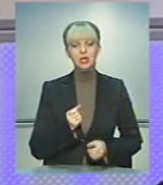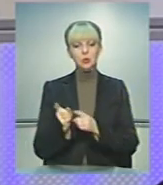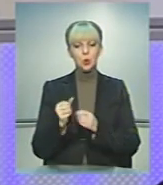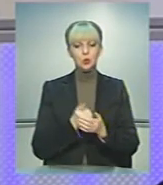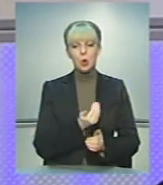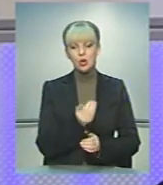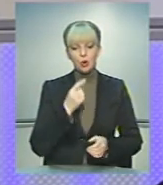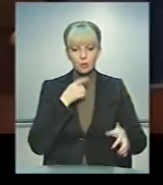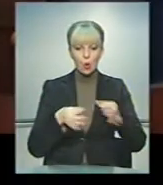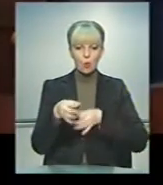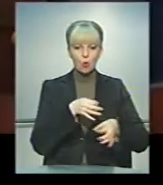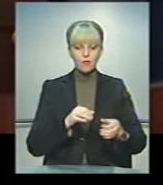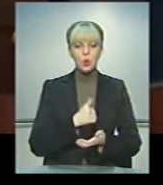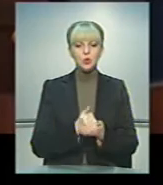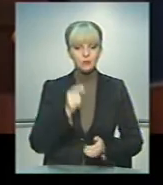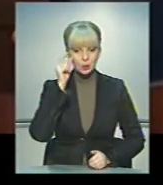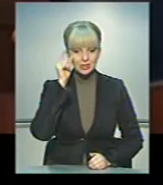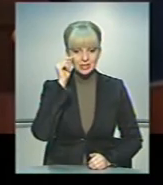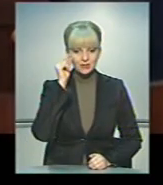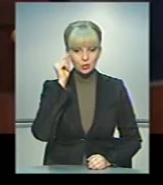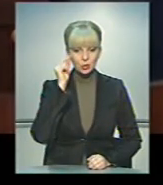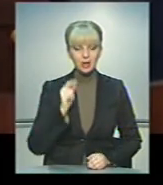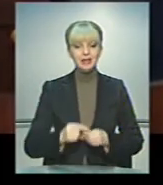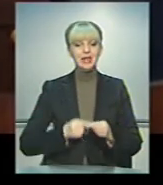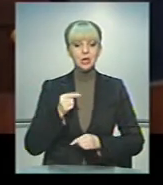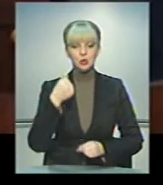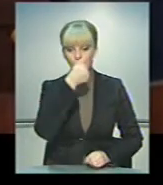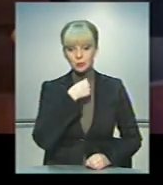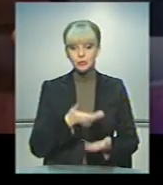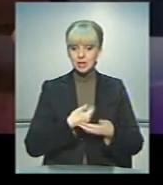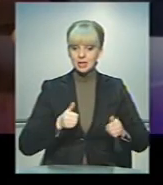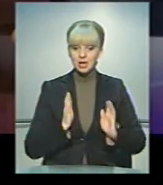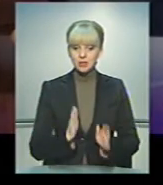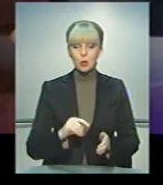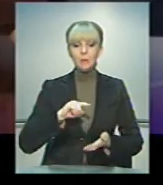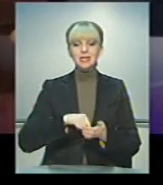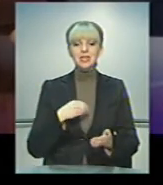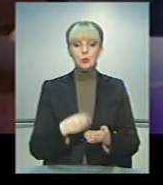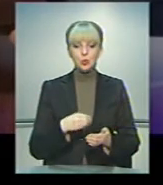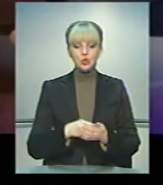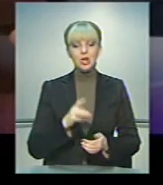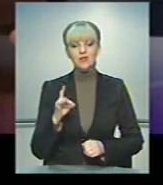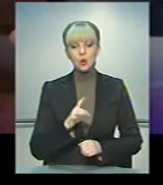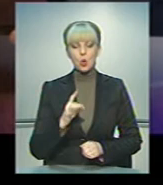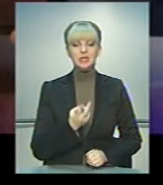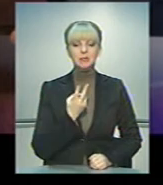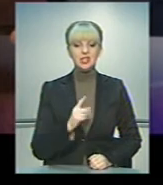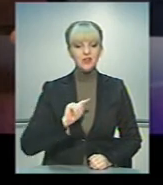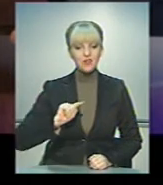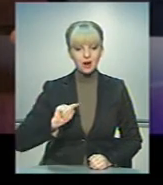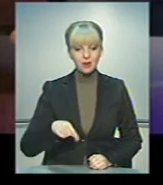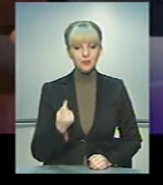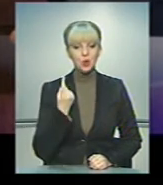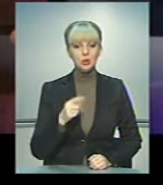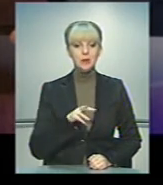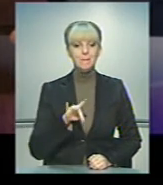долучитись до його обговорення. Основною цифрою наступного року це для нас буде міський бюджет в розмірі